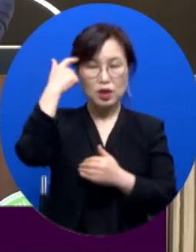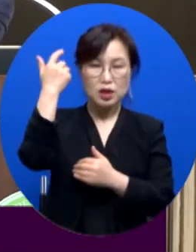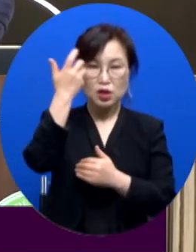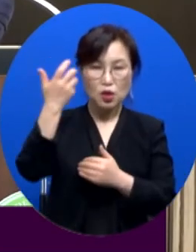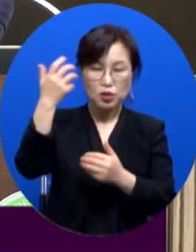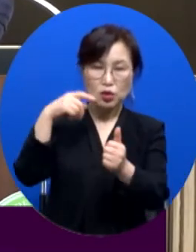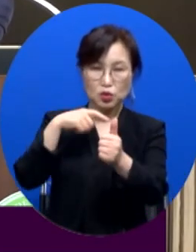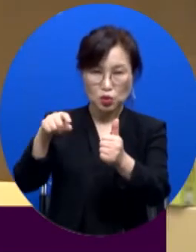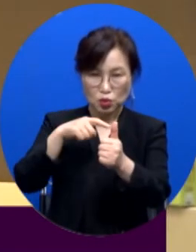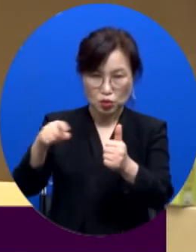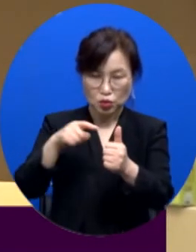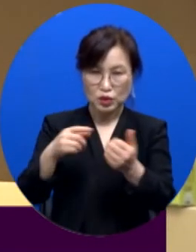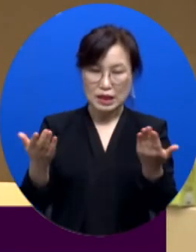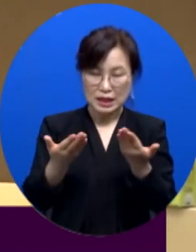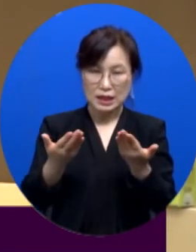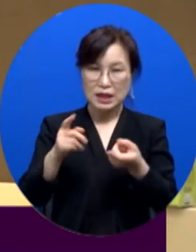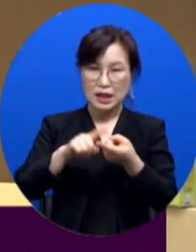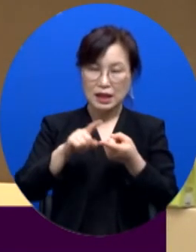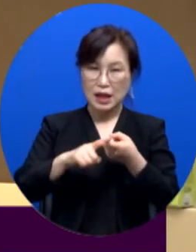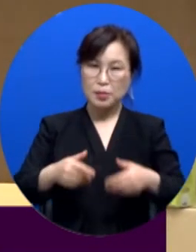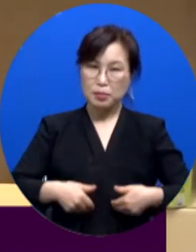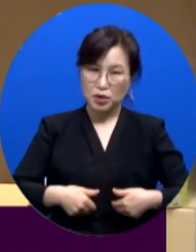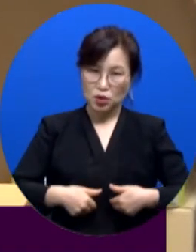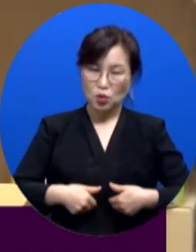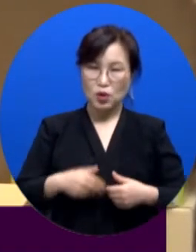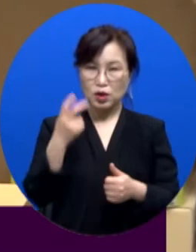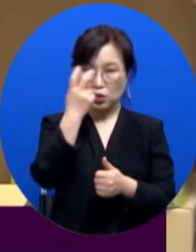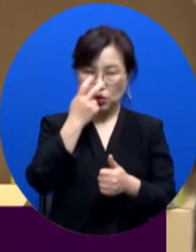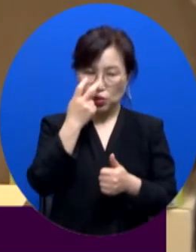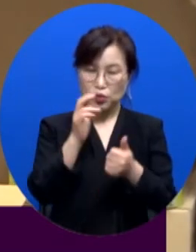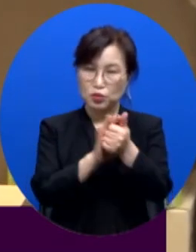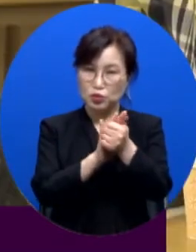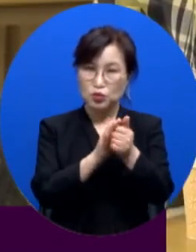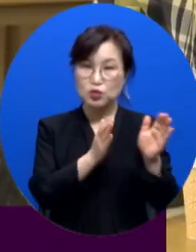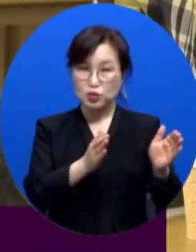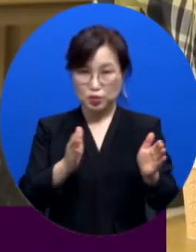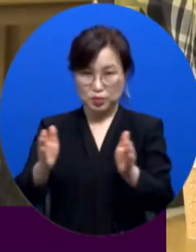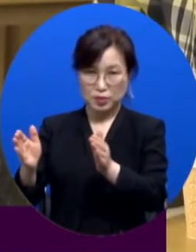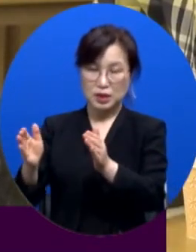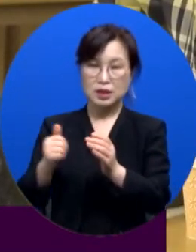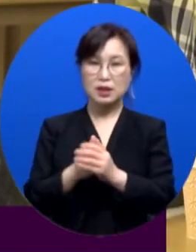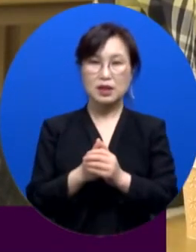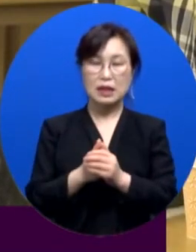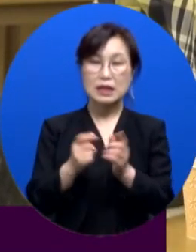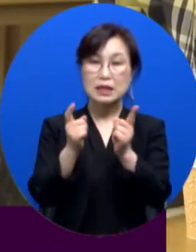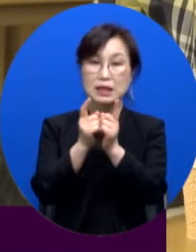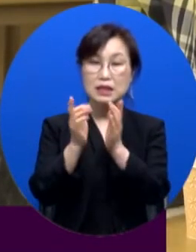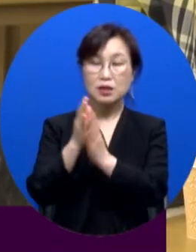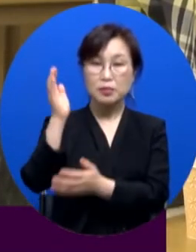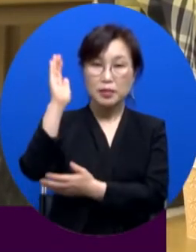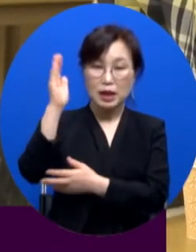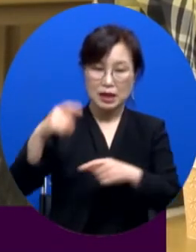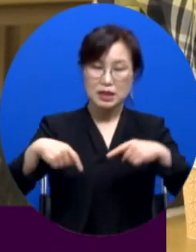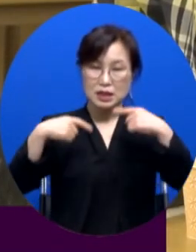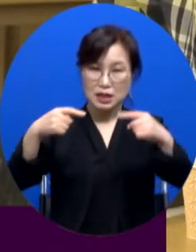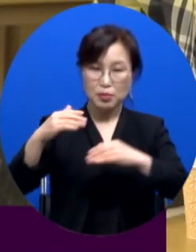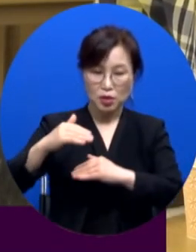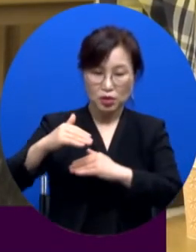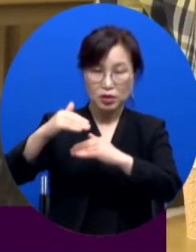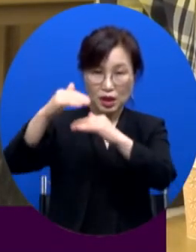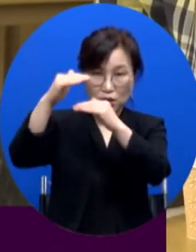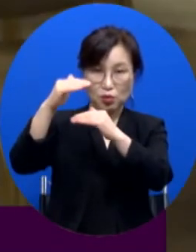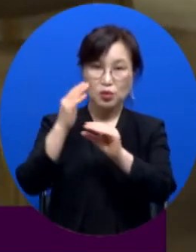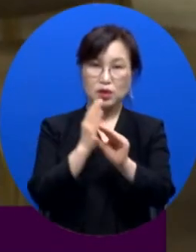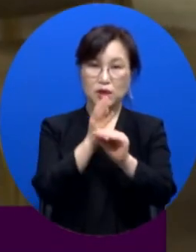필수적인 돌봄과 준비, 선교사들이 직접 강의하는 참여형 과정으로 진행할 계획이라며 그동안의 사역을